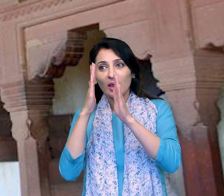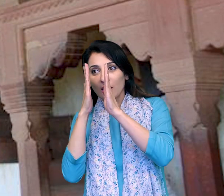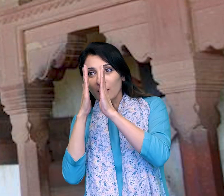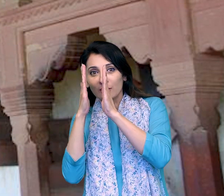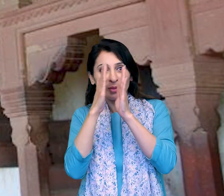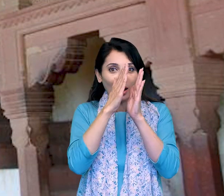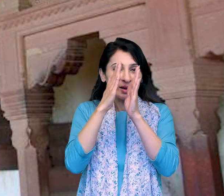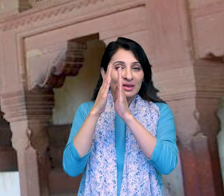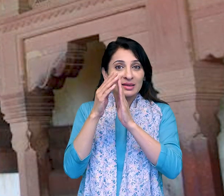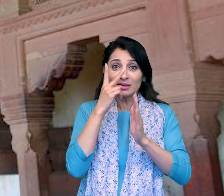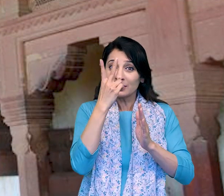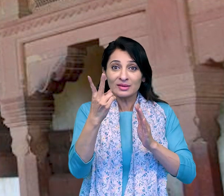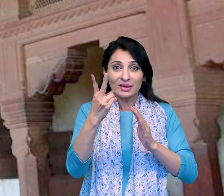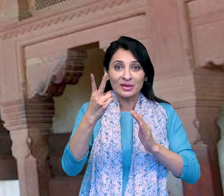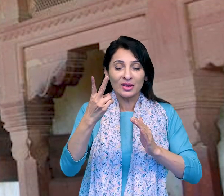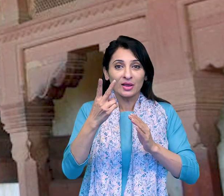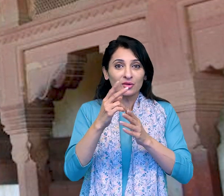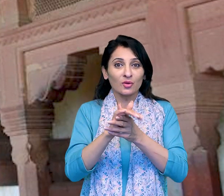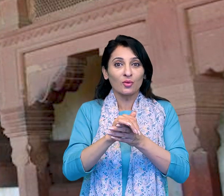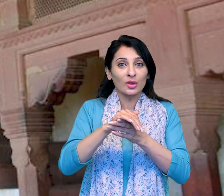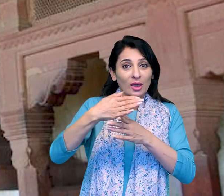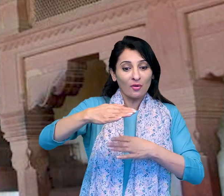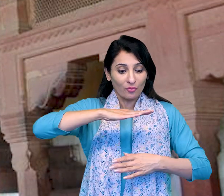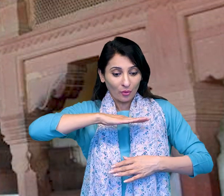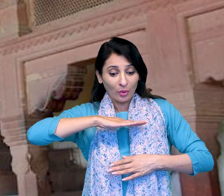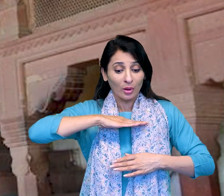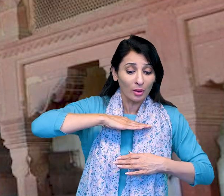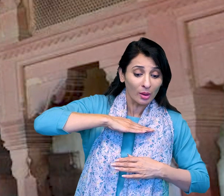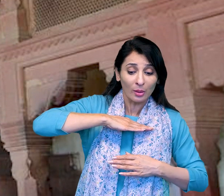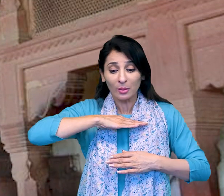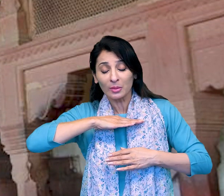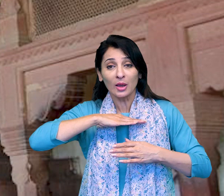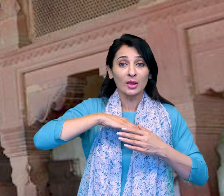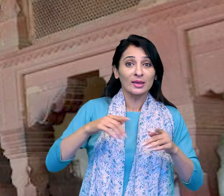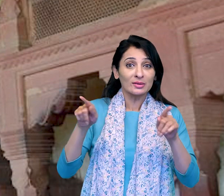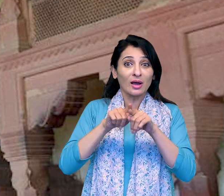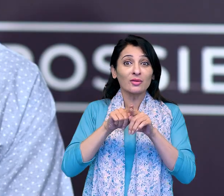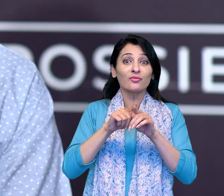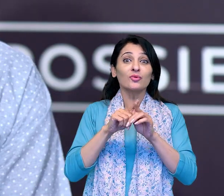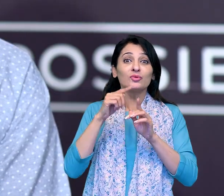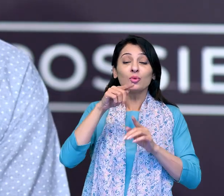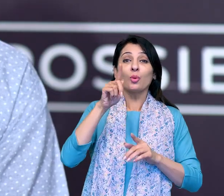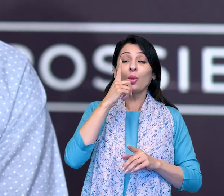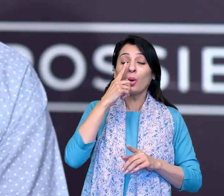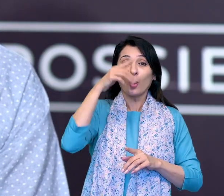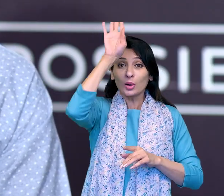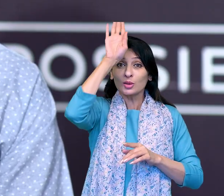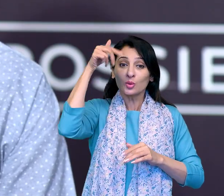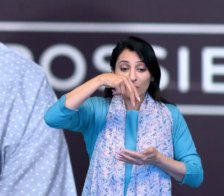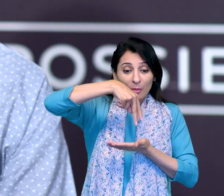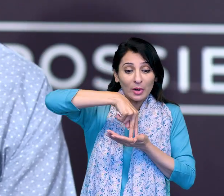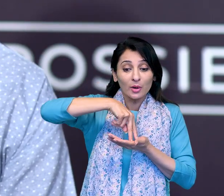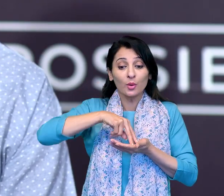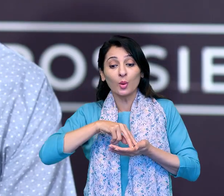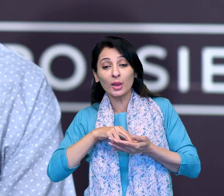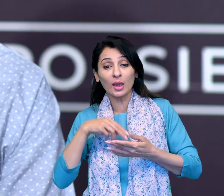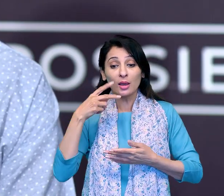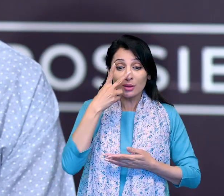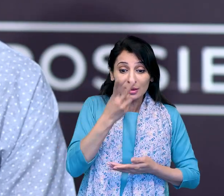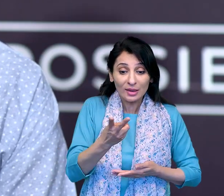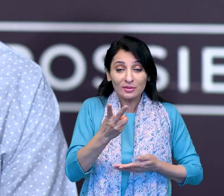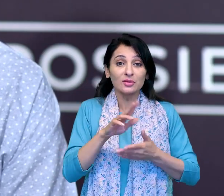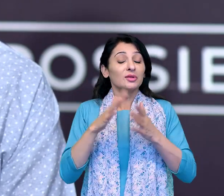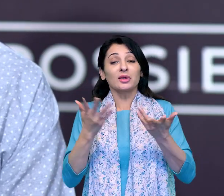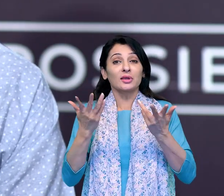बालकनी देख रहे हैं ये kuens के लिए थी जो उन फसलों के वक्त बादशाह के साथ मौजूद होती थी ब्रिटिश दौर में इसको